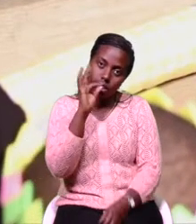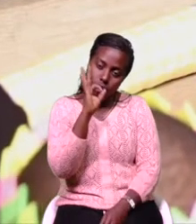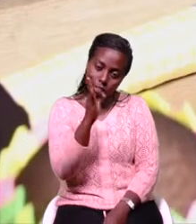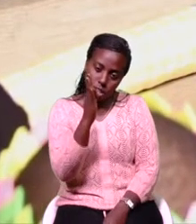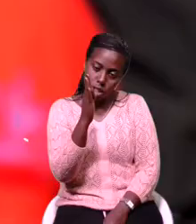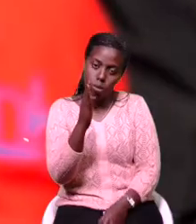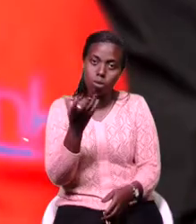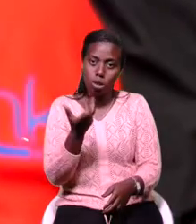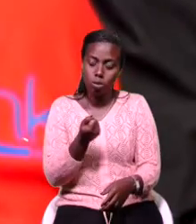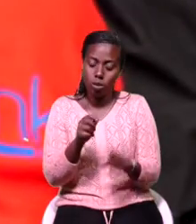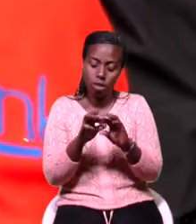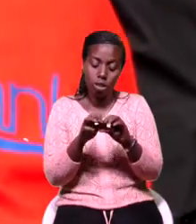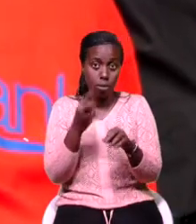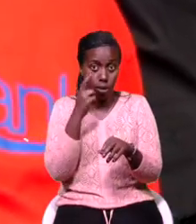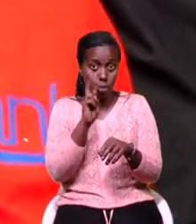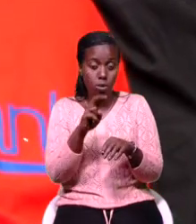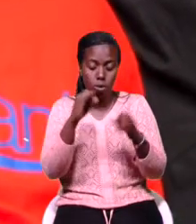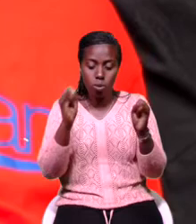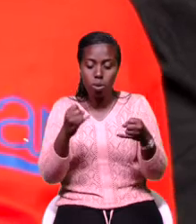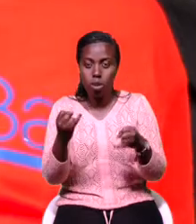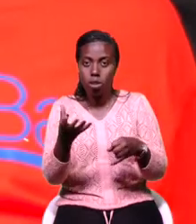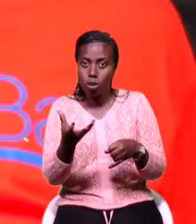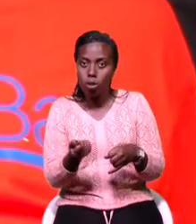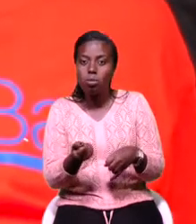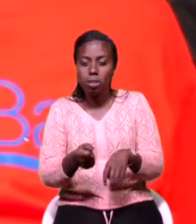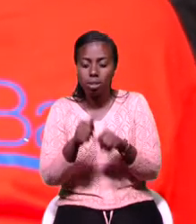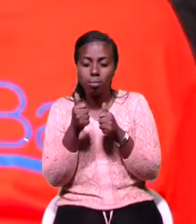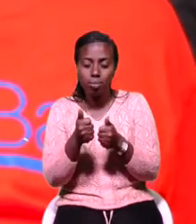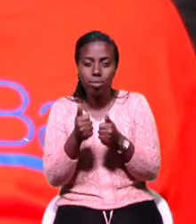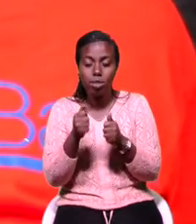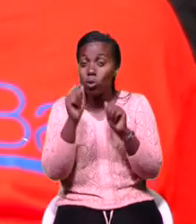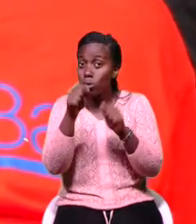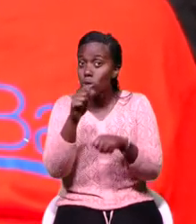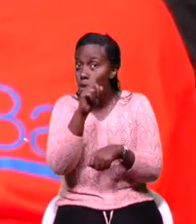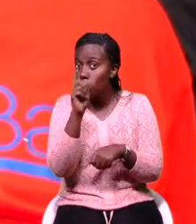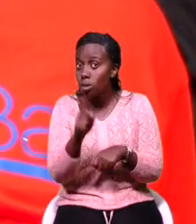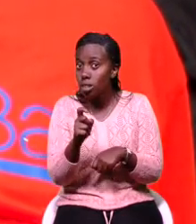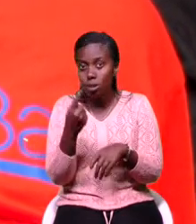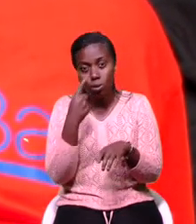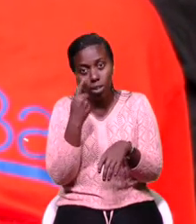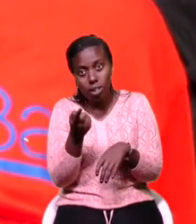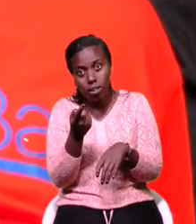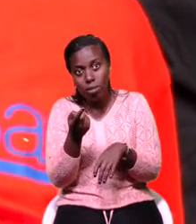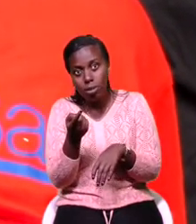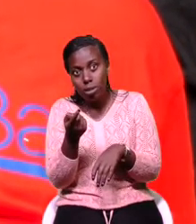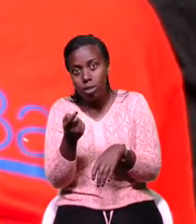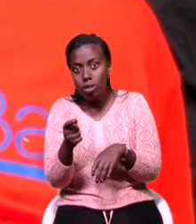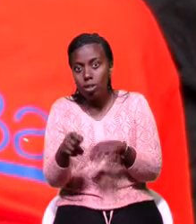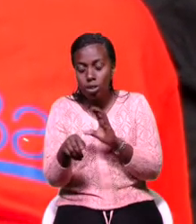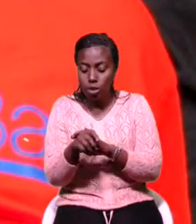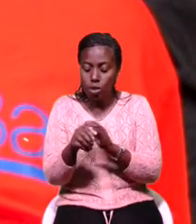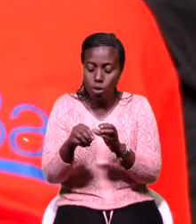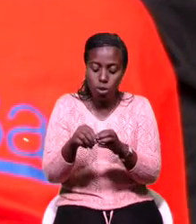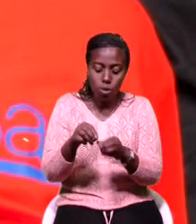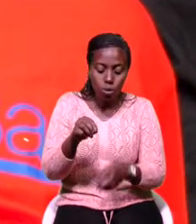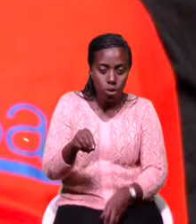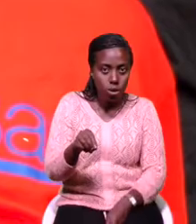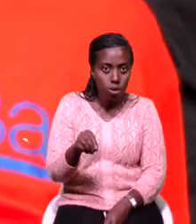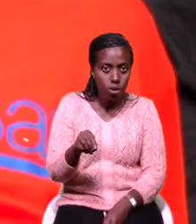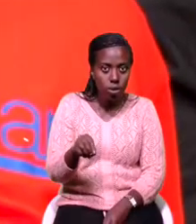wabonye Noneho ugerageza kwifata neza wayifashe wabishoboye turebe noneho dushinge duyire gutya